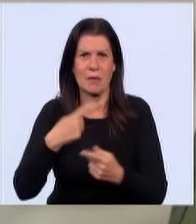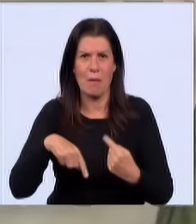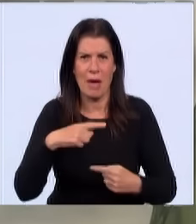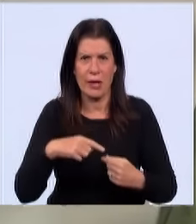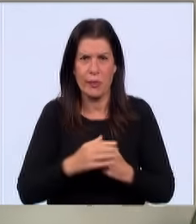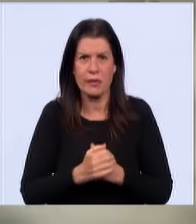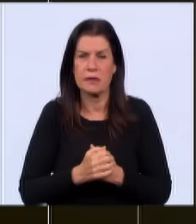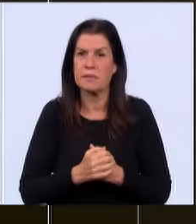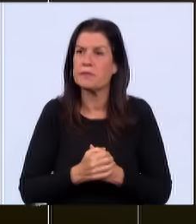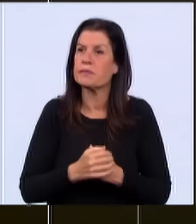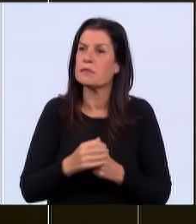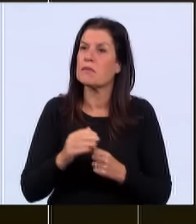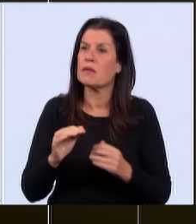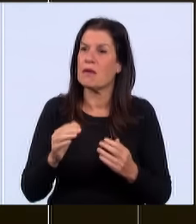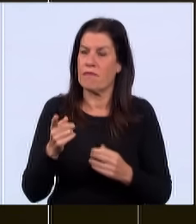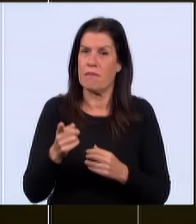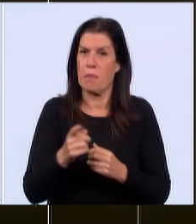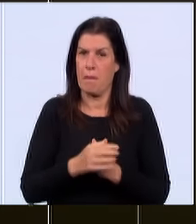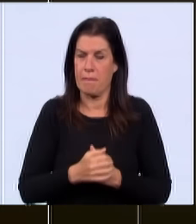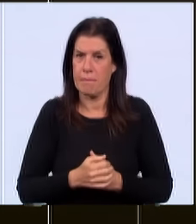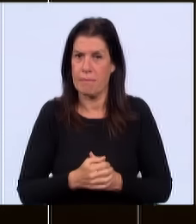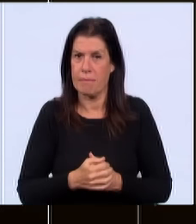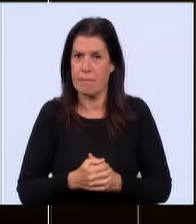מהמגורים לחמל. כן. אנחנו עומדים כאן, פה, מחבלים. את עומדת, את מחבלים, אנחנו